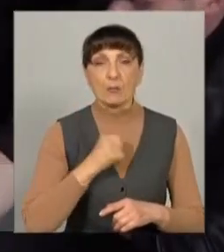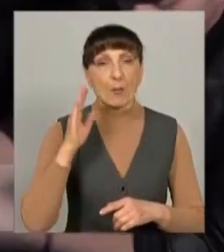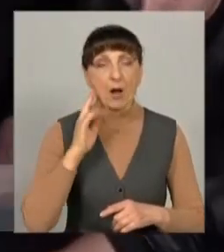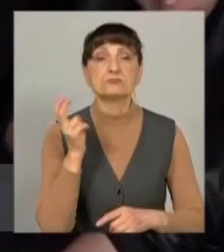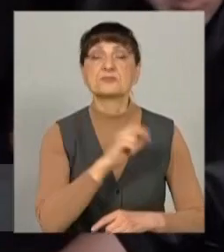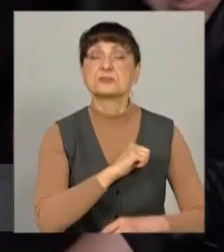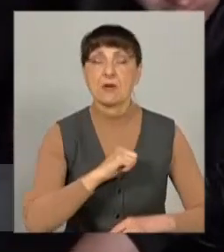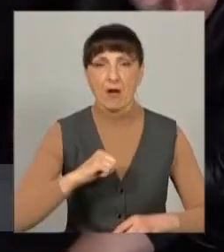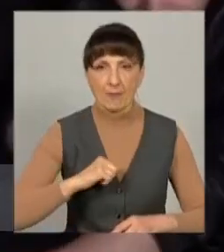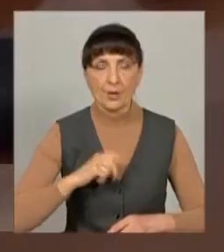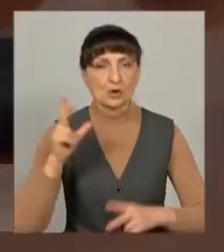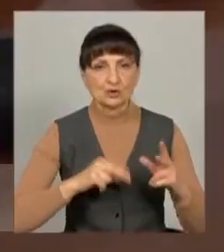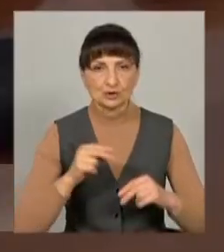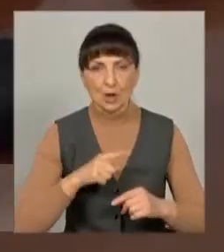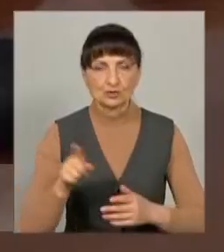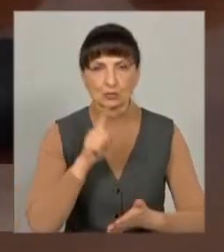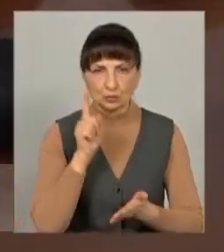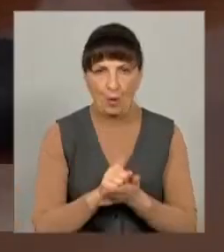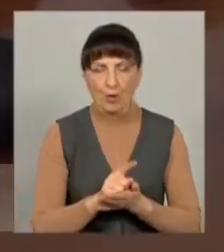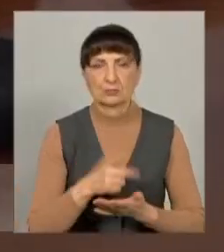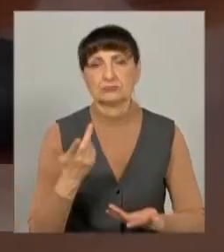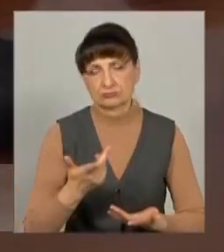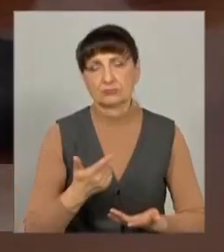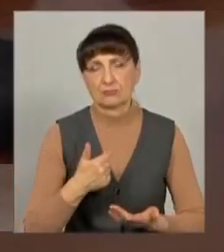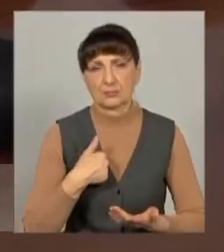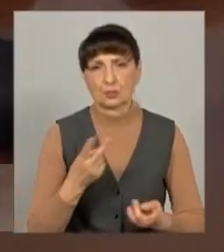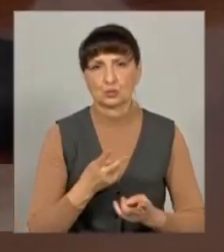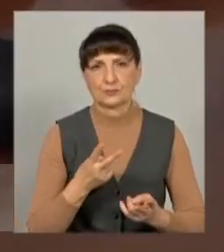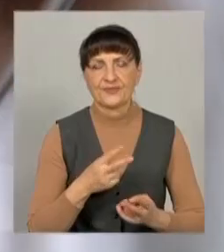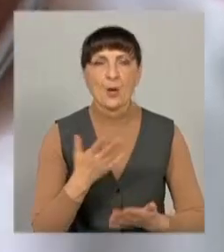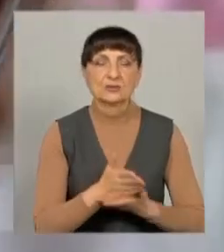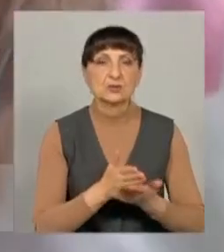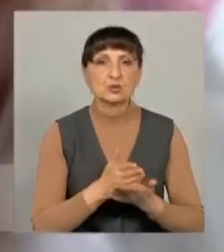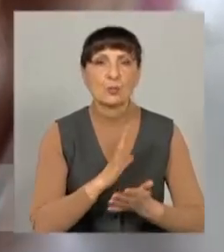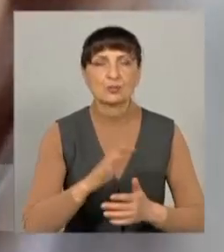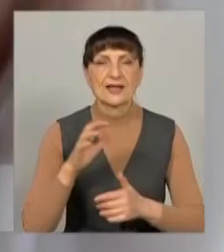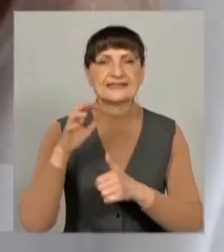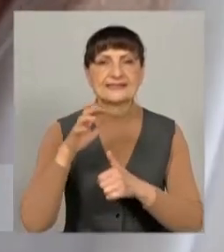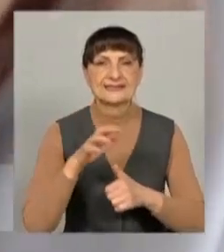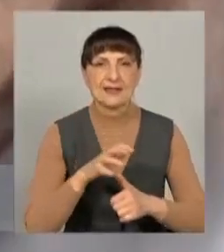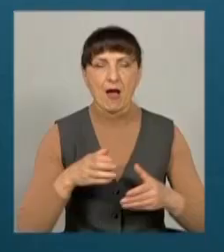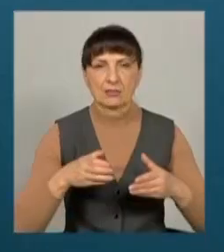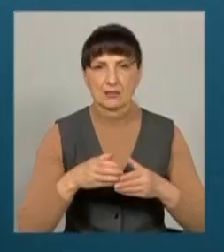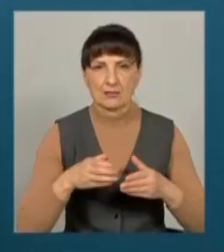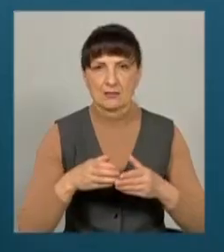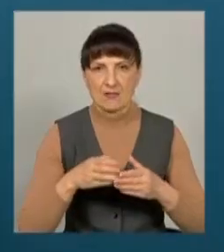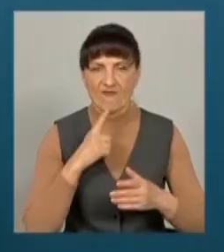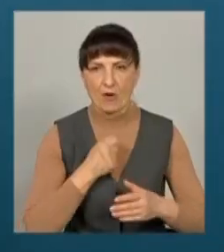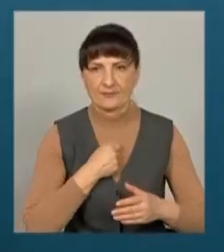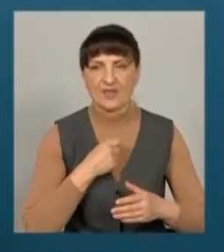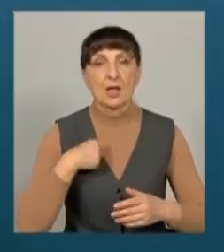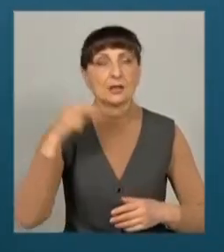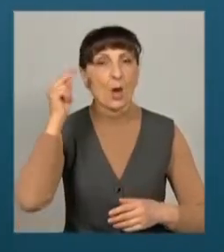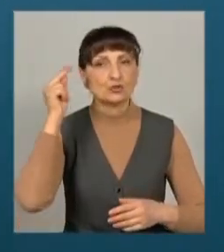идет добровольно. Считает, что дать долг родине – его святая обязанность. Нести службу он будет в десантно-штурмовых войсках. Я учился в